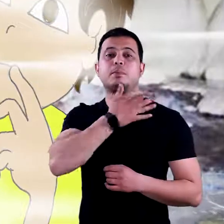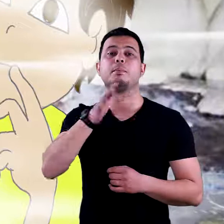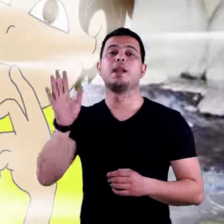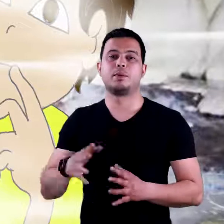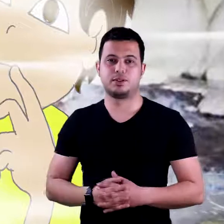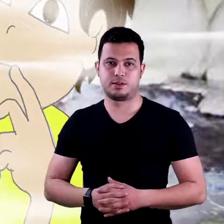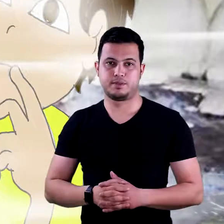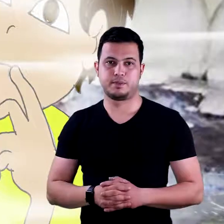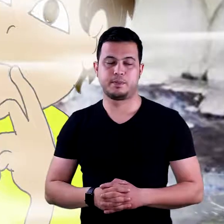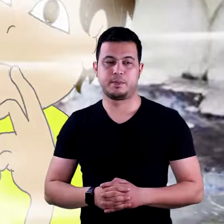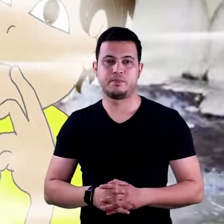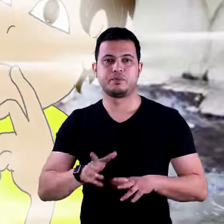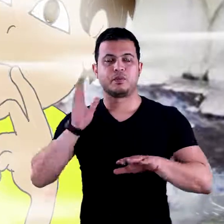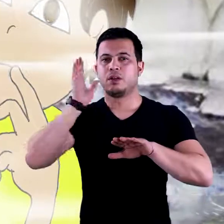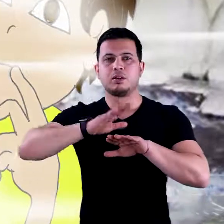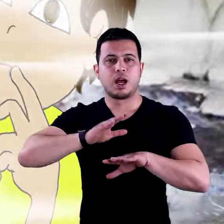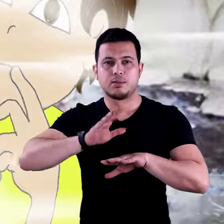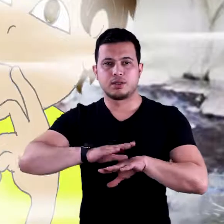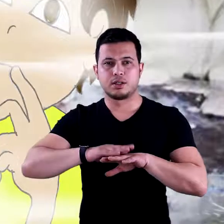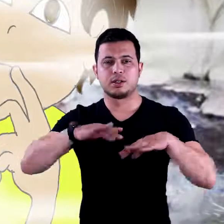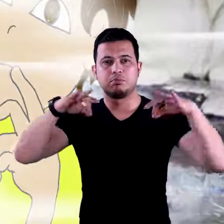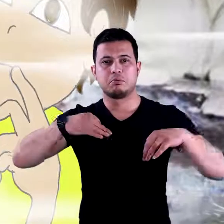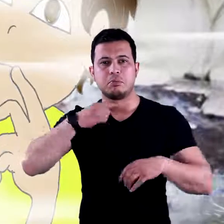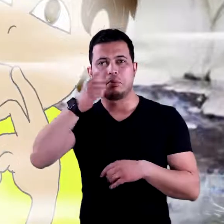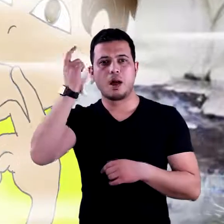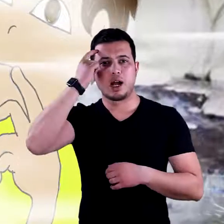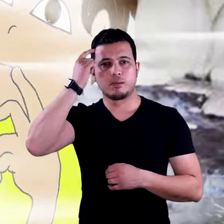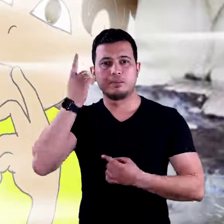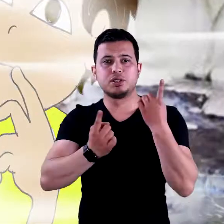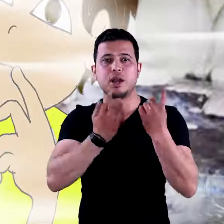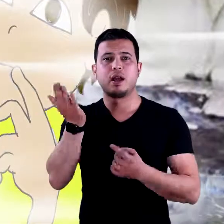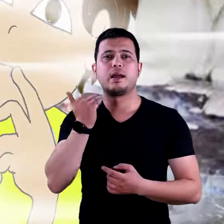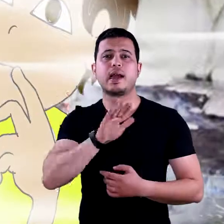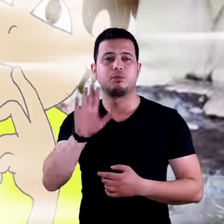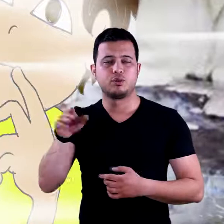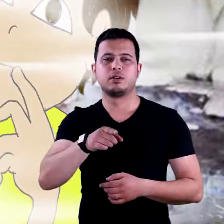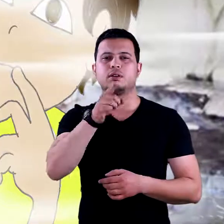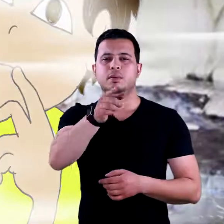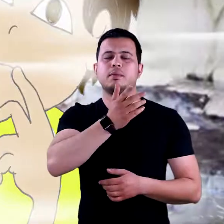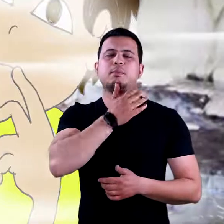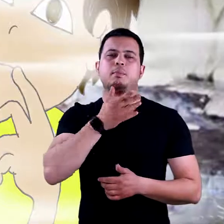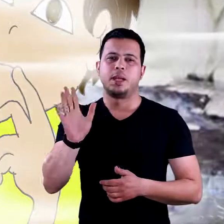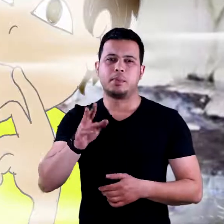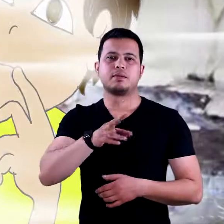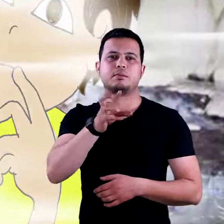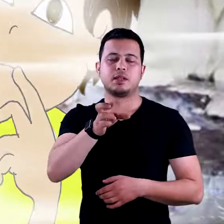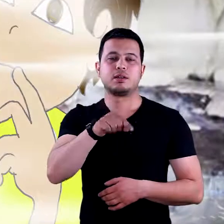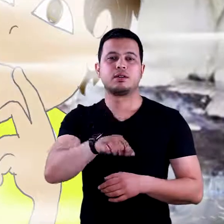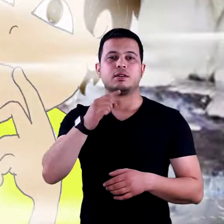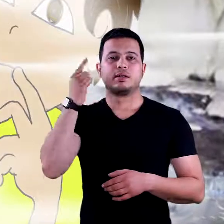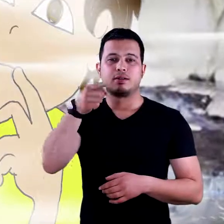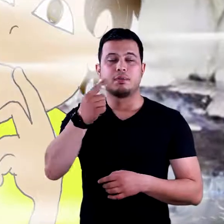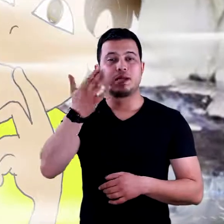bilememişti. Ne yapacağız? Benim aklıma bir şey gelmiyor. Tabii bilmezsin Pınar. Çünkü Bilge Horoz'u